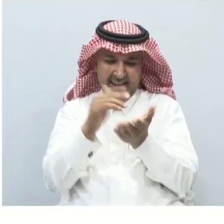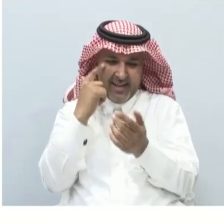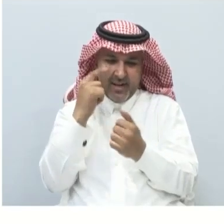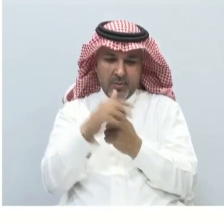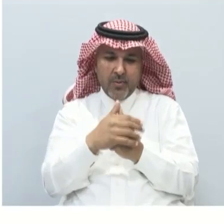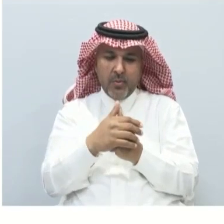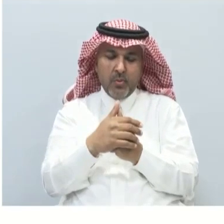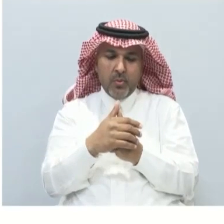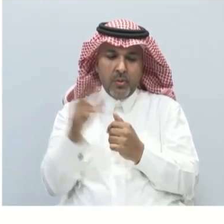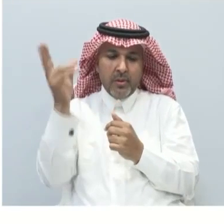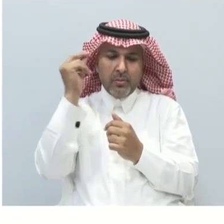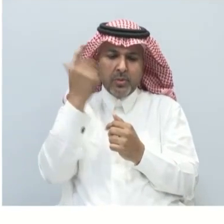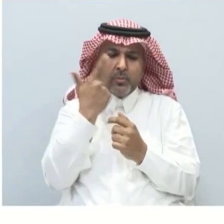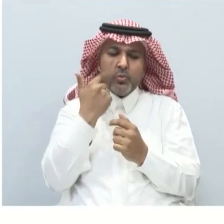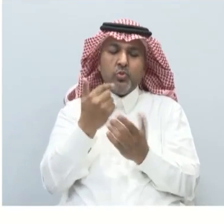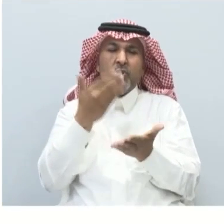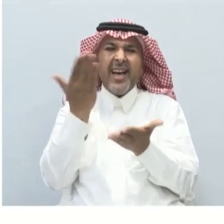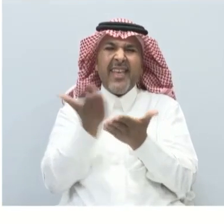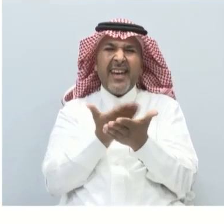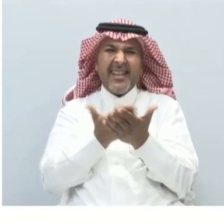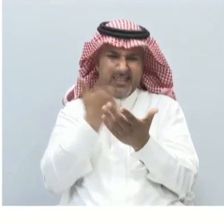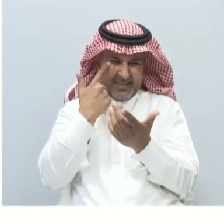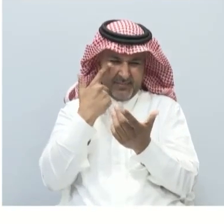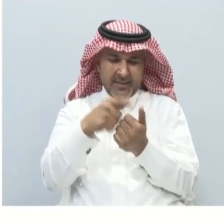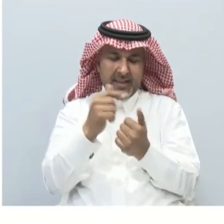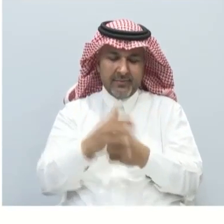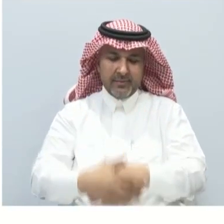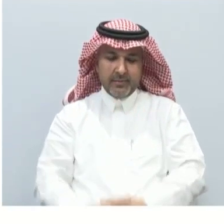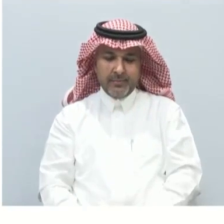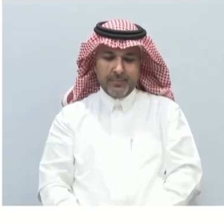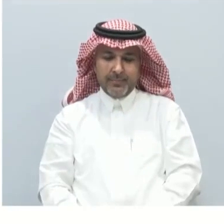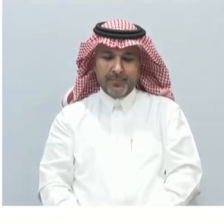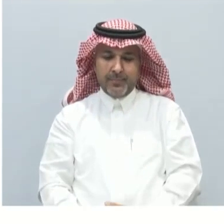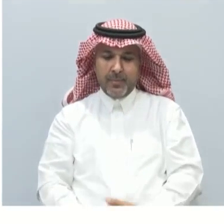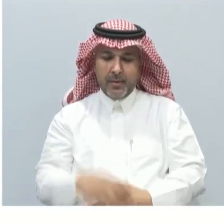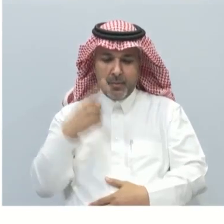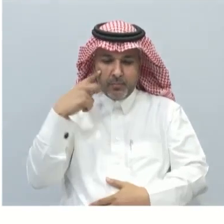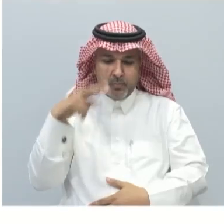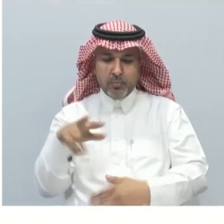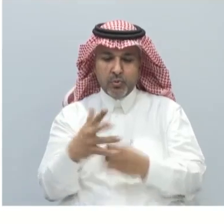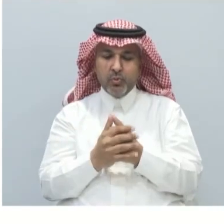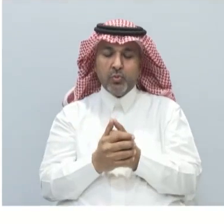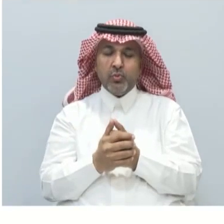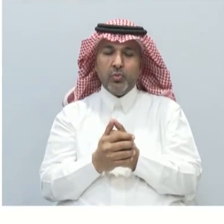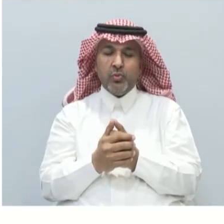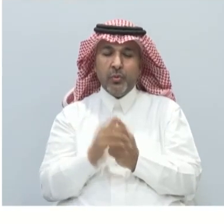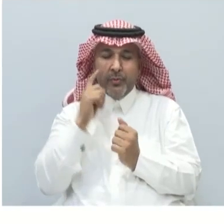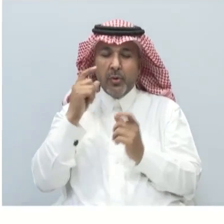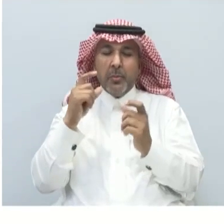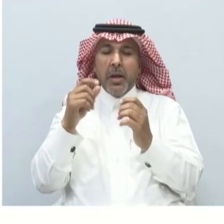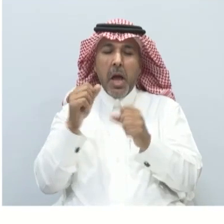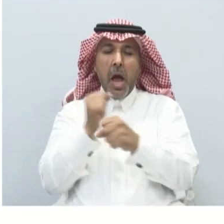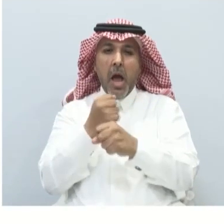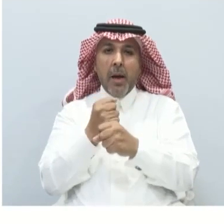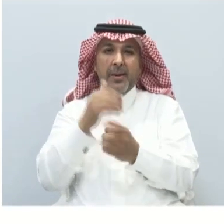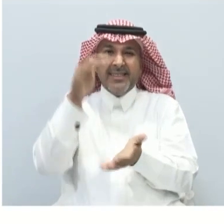في واحد زائدا ار اس تي بهذا الشكل اليوم راح نشوف ايضا كيف نسوي داله اضمحلال مثل